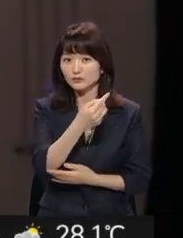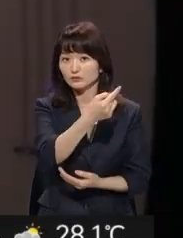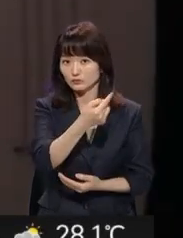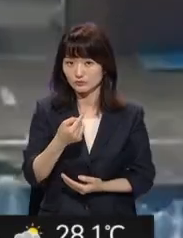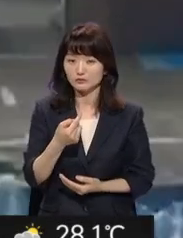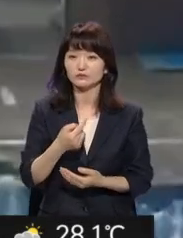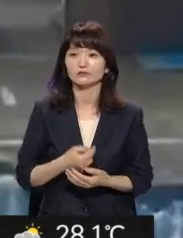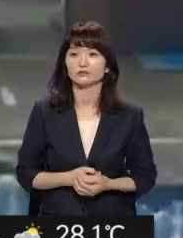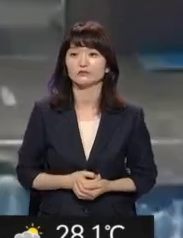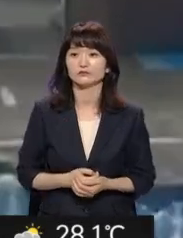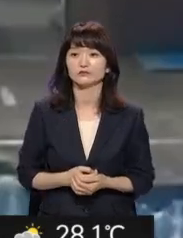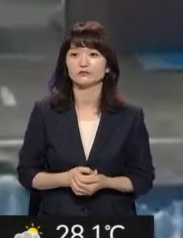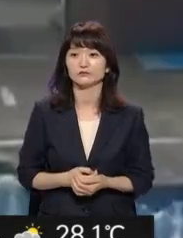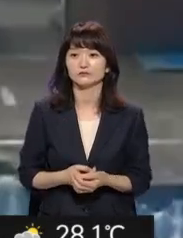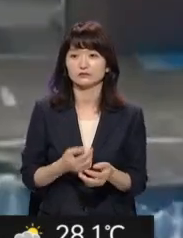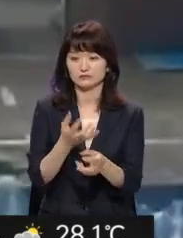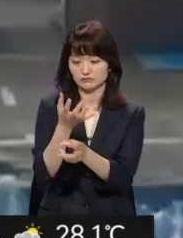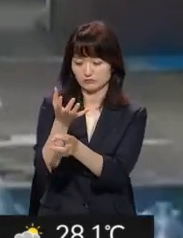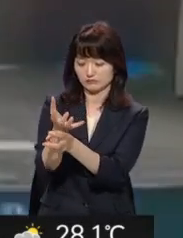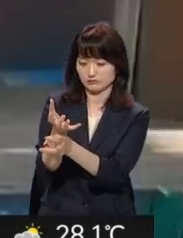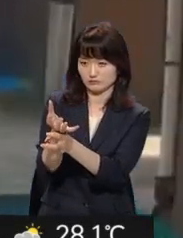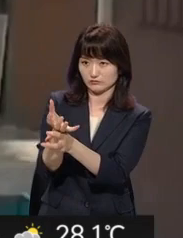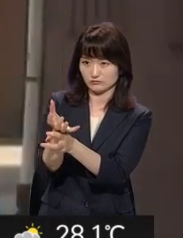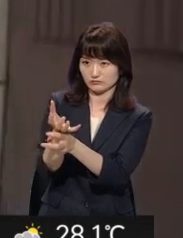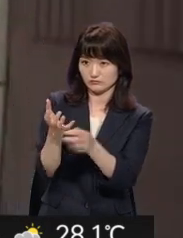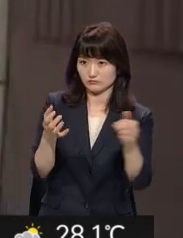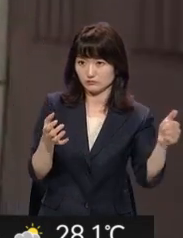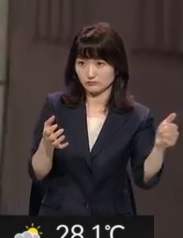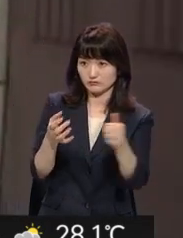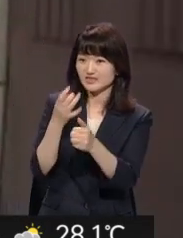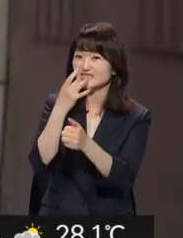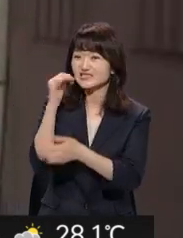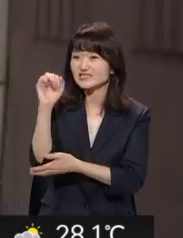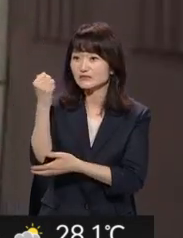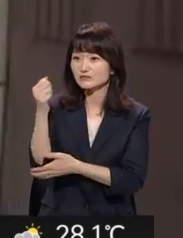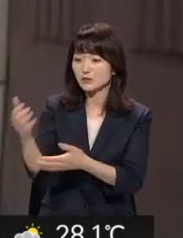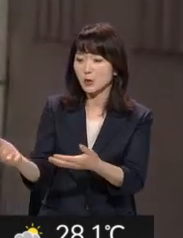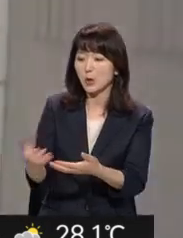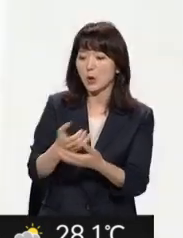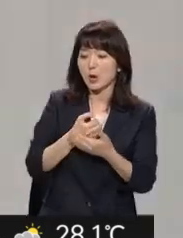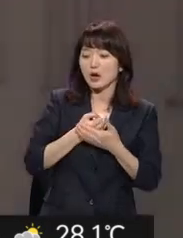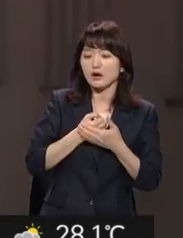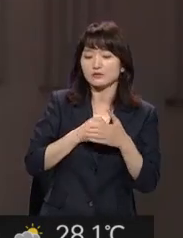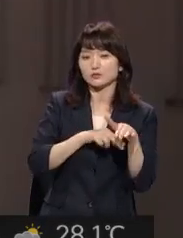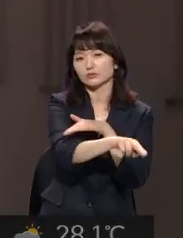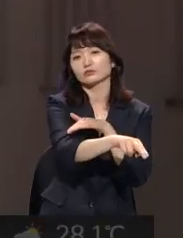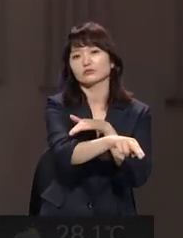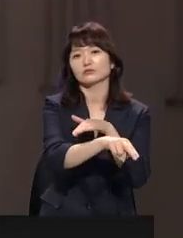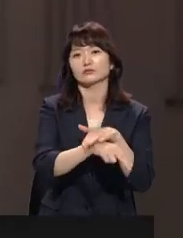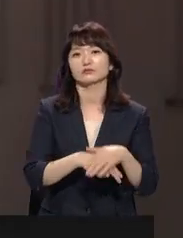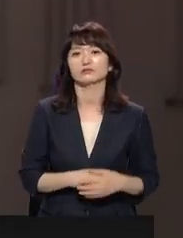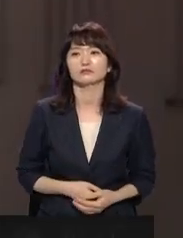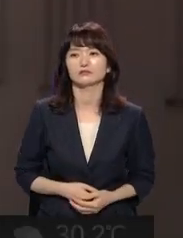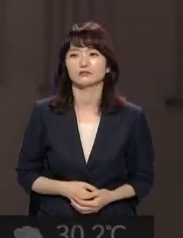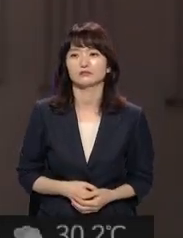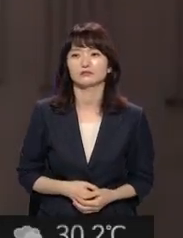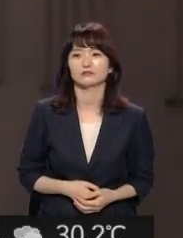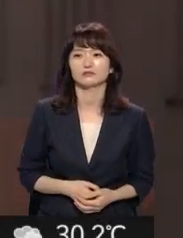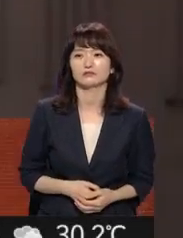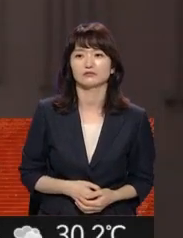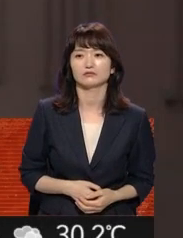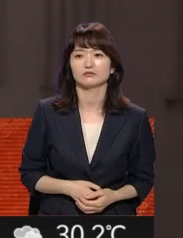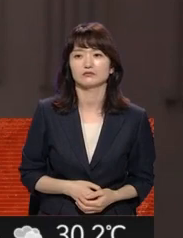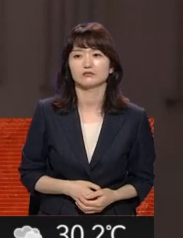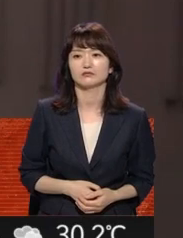나타났어. 자, 트럭 적재함 쪽으로 오더니 쌀 포대를 들고 품에 쏙 넣어서 그대로 총총총. 아, 소장님. 근데